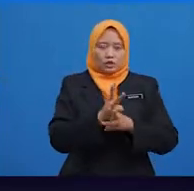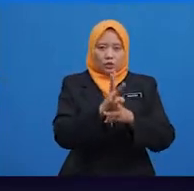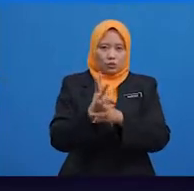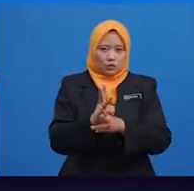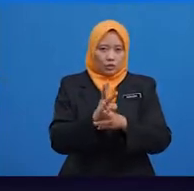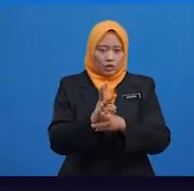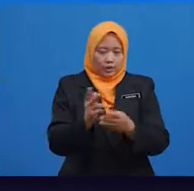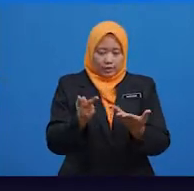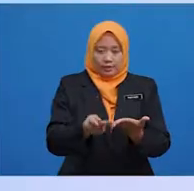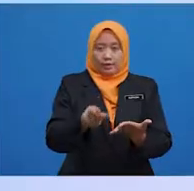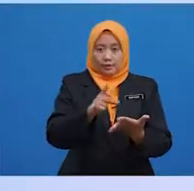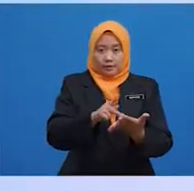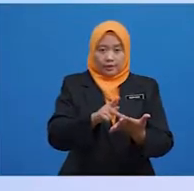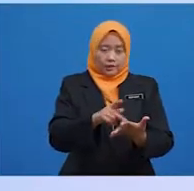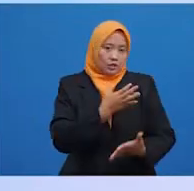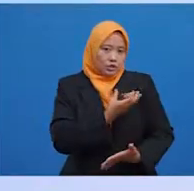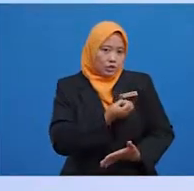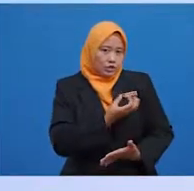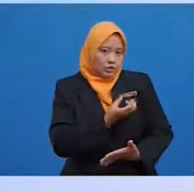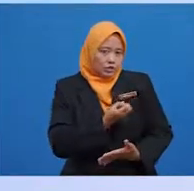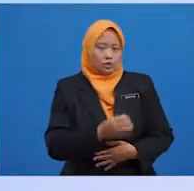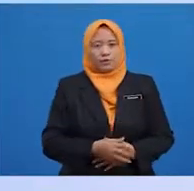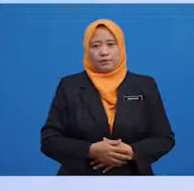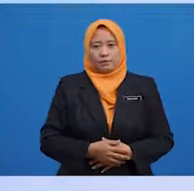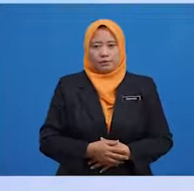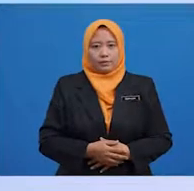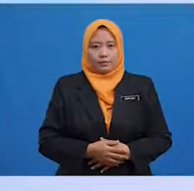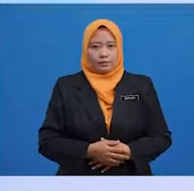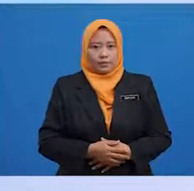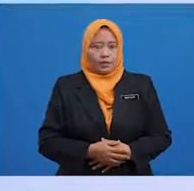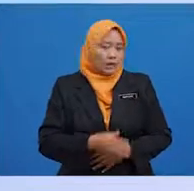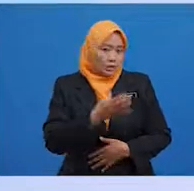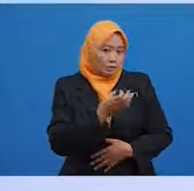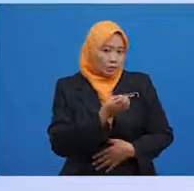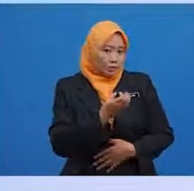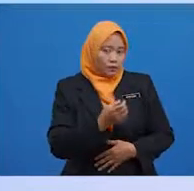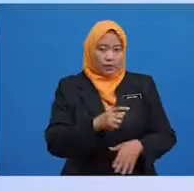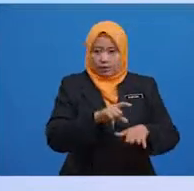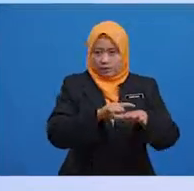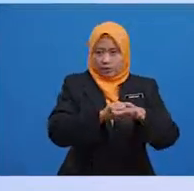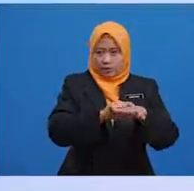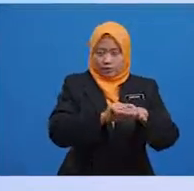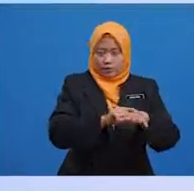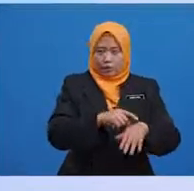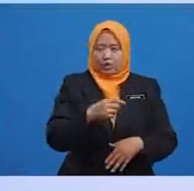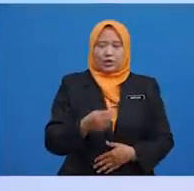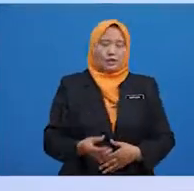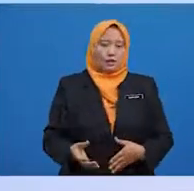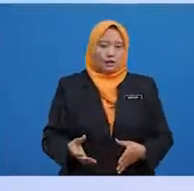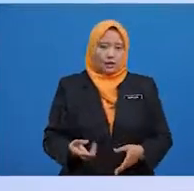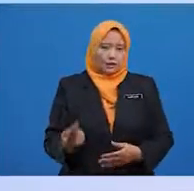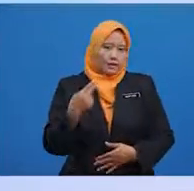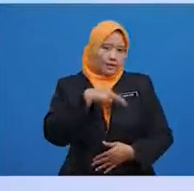kadar denyutan jantung. Pengepaman jantung oleh otot-otot jantung ini menghasilkan tekanan darah yang